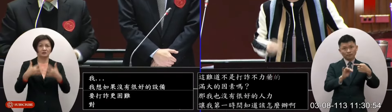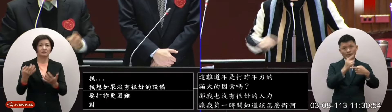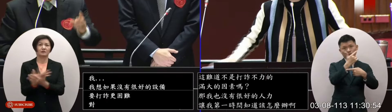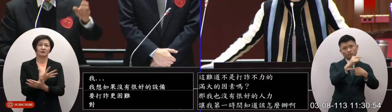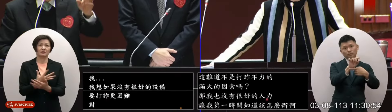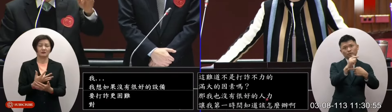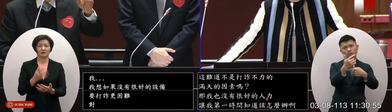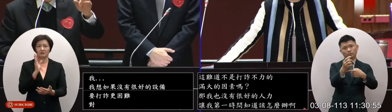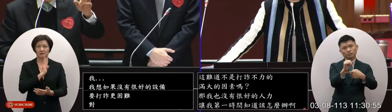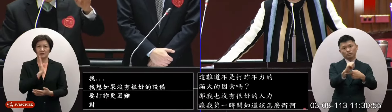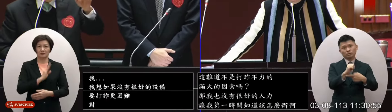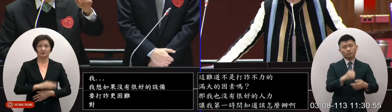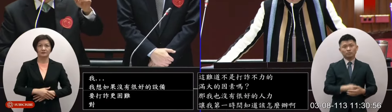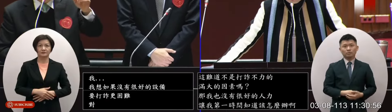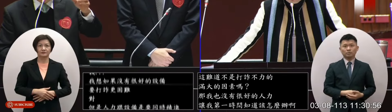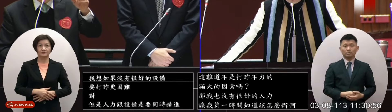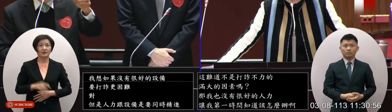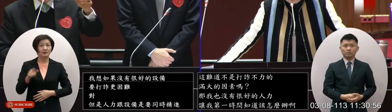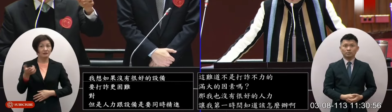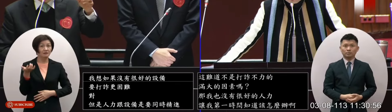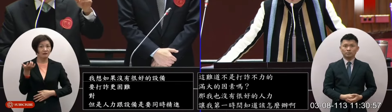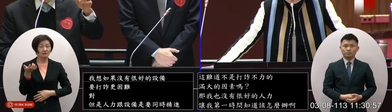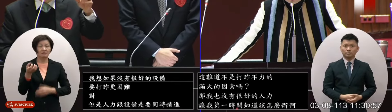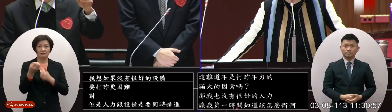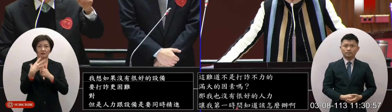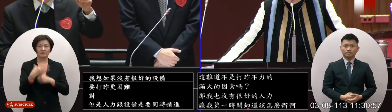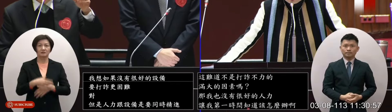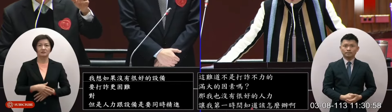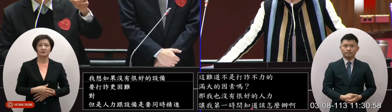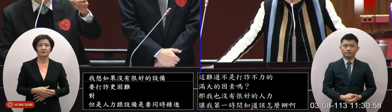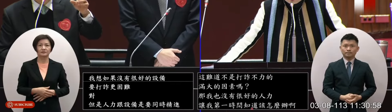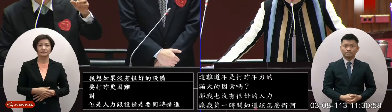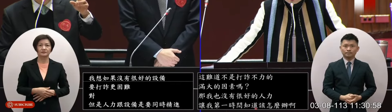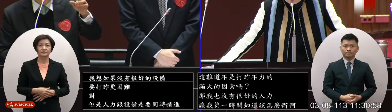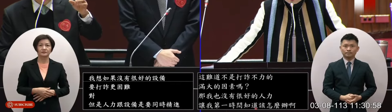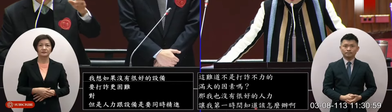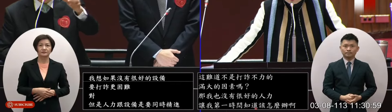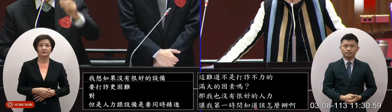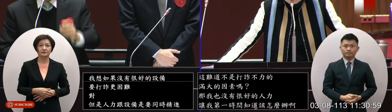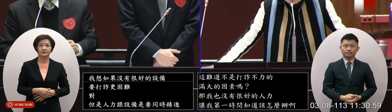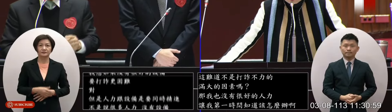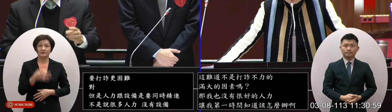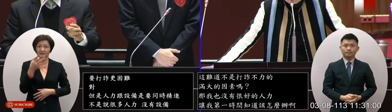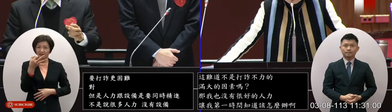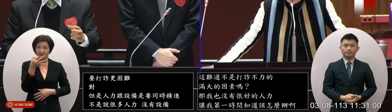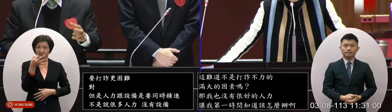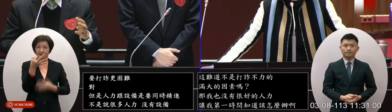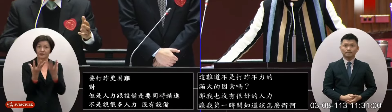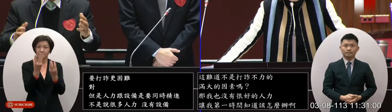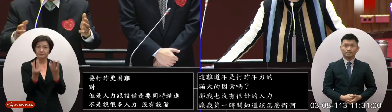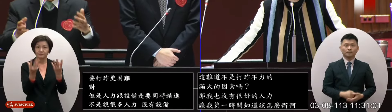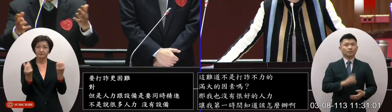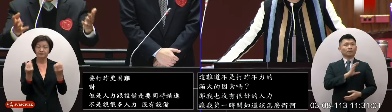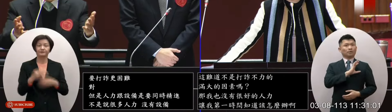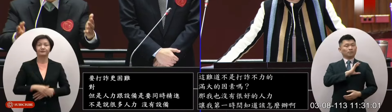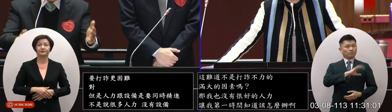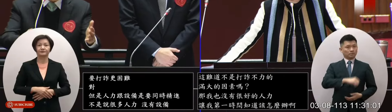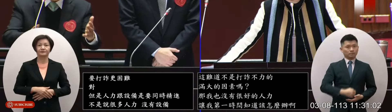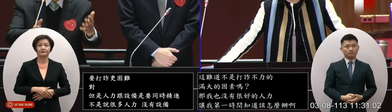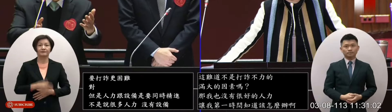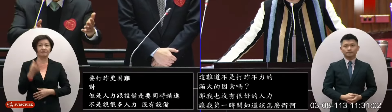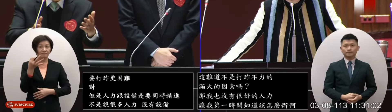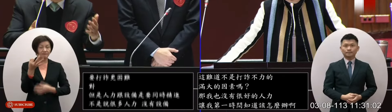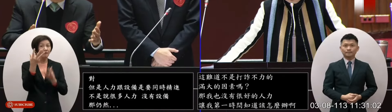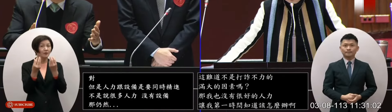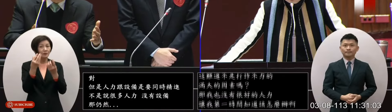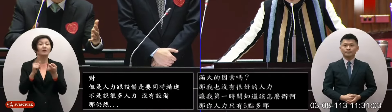院长，你的人力的配比就只有这么多，哎。 现在看的是这一个经费的占比嘛？ 当然啦， 所以是经费的